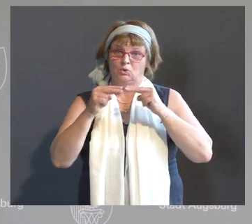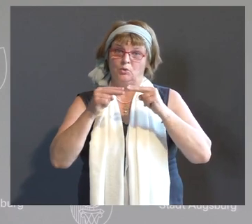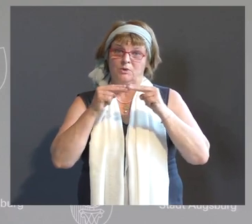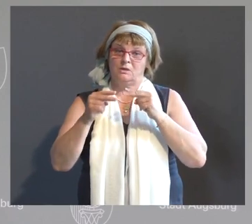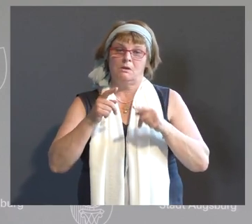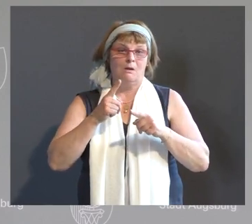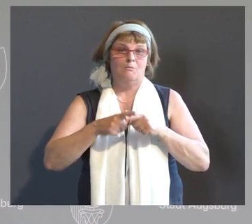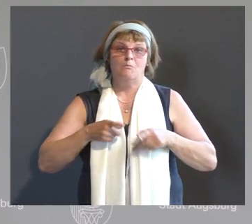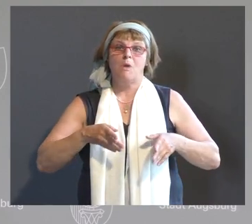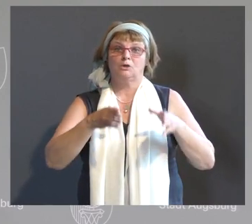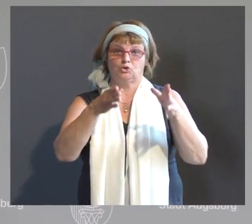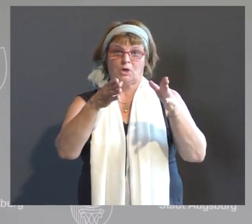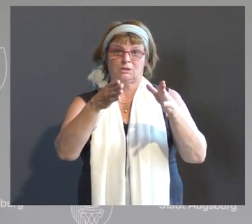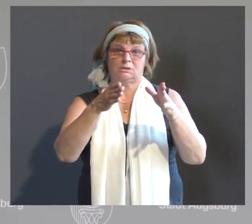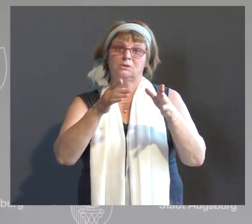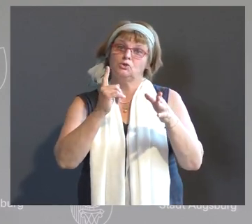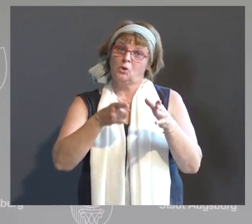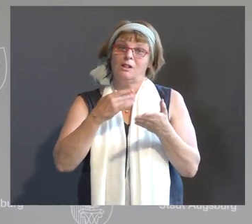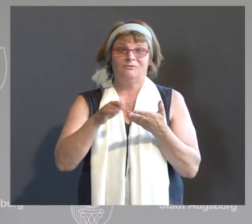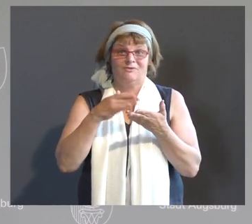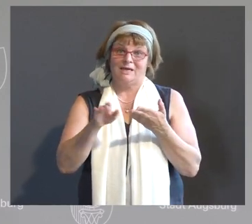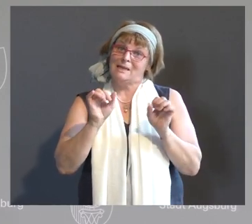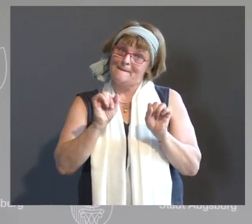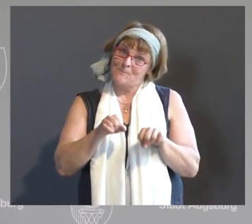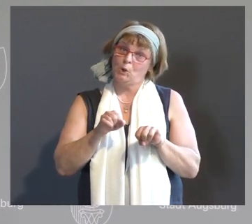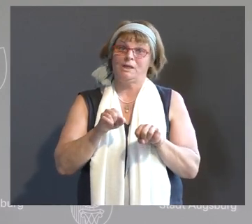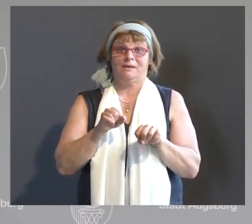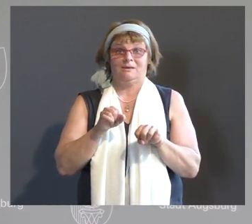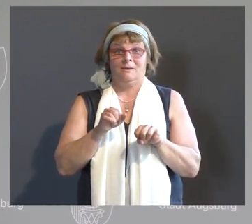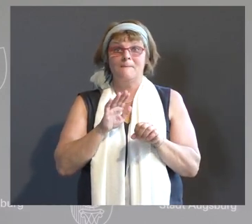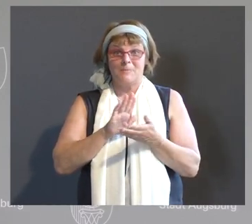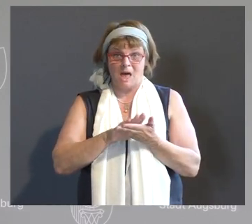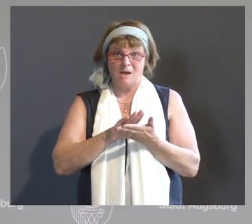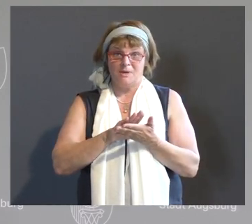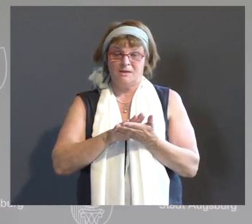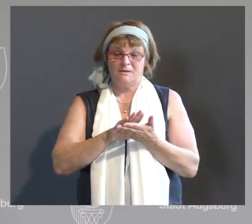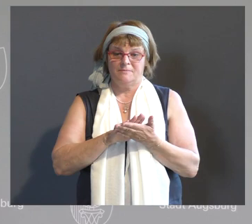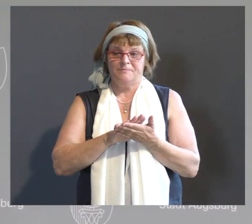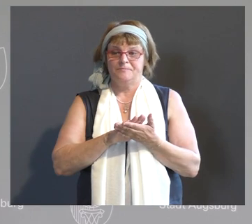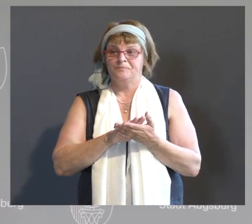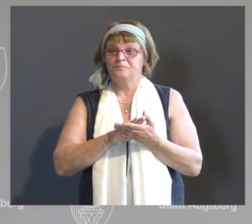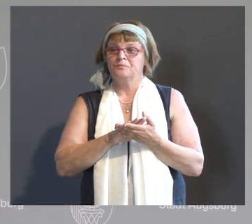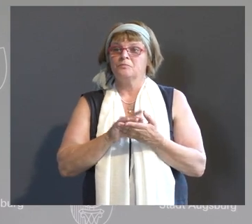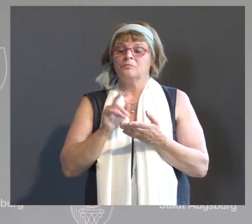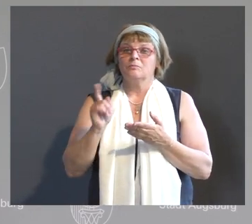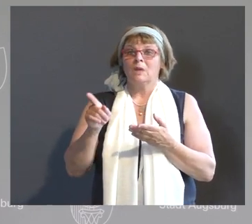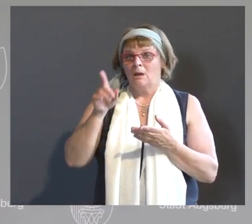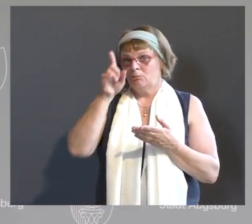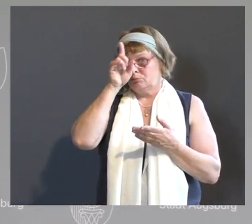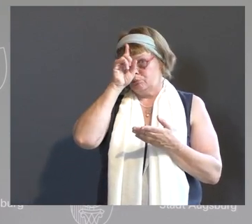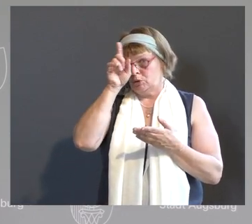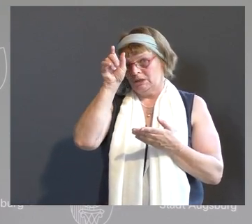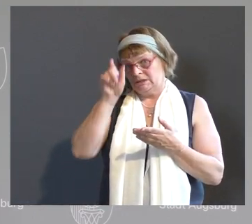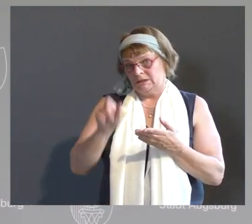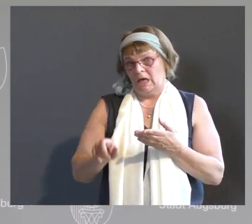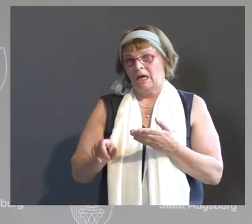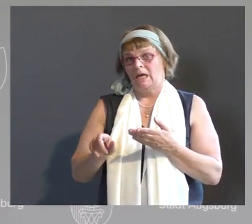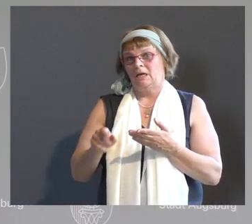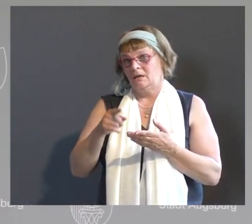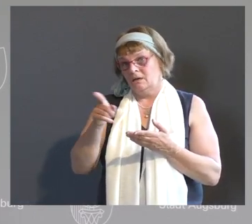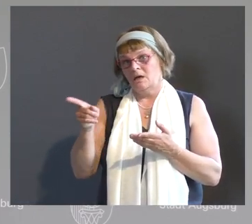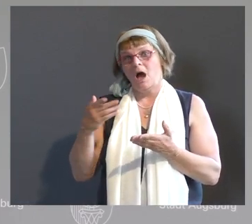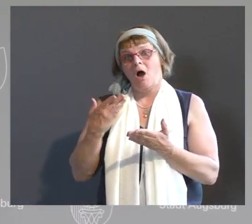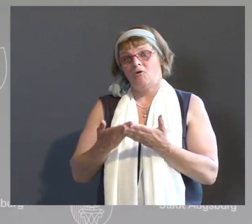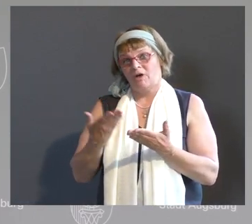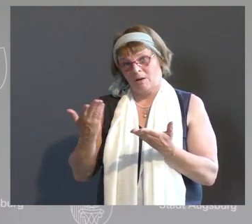Maxstraße möglich ist. Das ist unser vorderes Ziel. Aber natürlich hat die Polizei wie Rettungskräfte ihre Aufgaben. Und diese Aufgaben, das wünsche